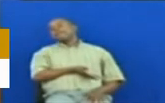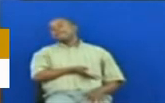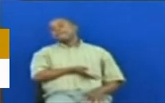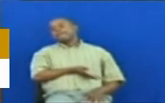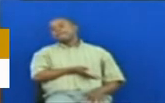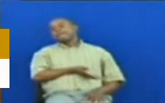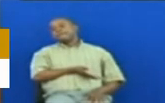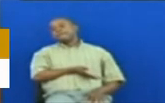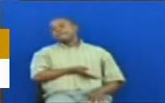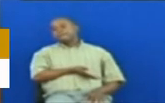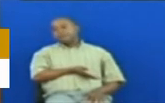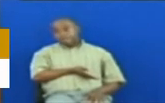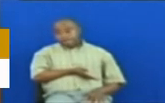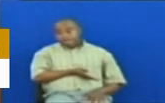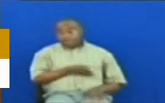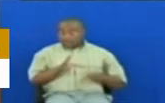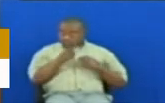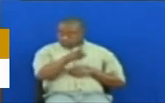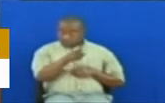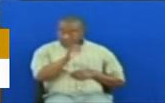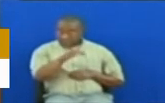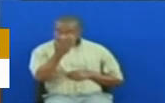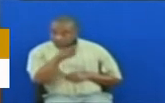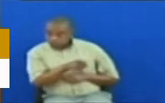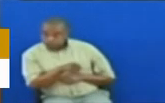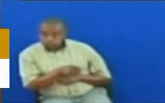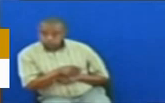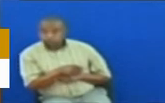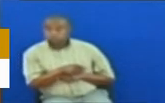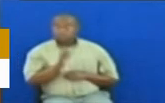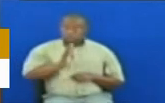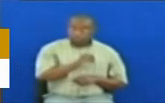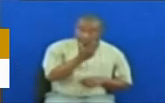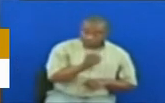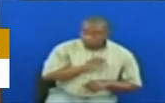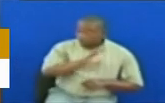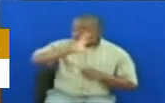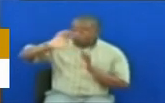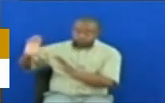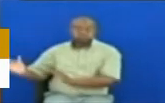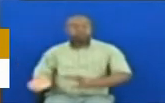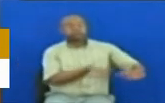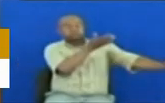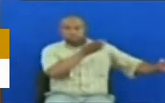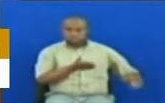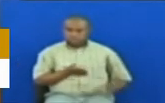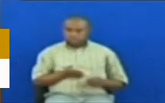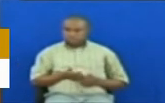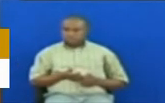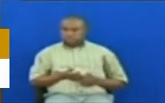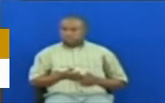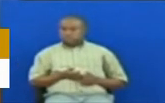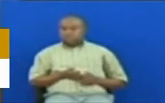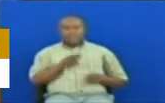Lakini mahali pengine ukiunda kitu kama hiki, miaka mitatu mtendaji mkuu, miaka mitatu bodi, wakiondoka wanaondoka bodi na mtendaji mkuu, wanaingia